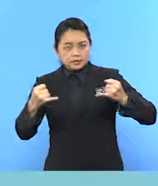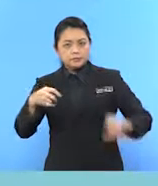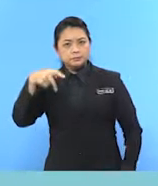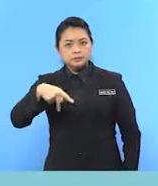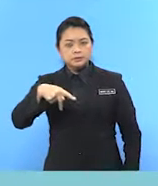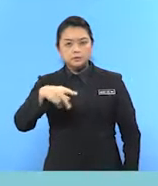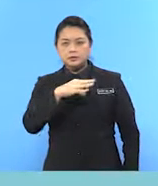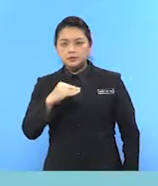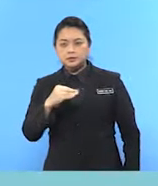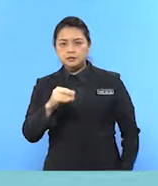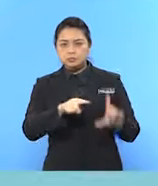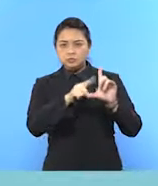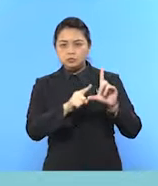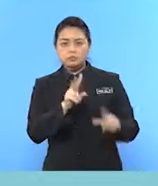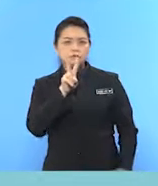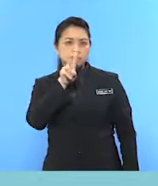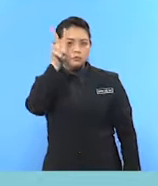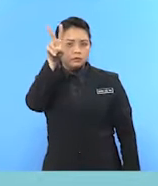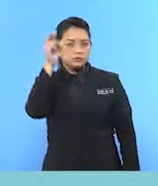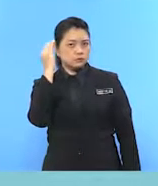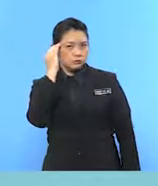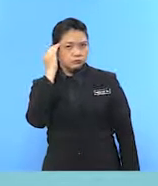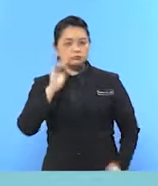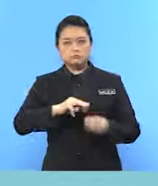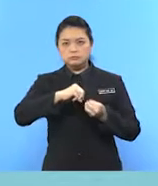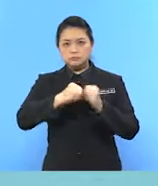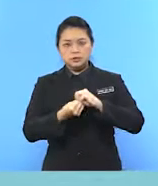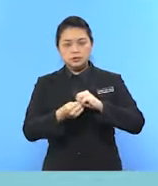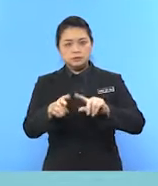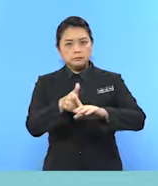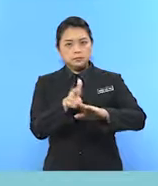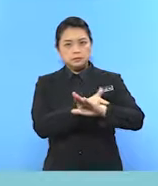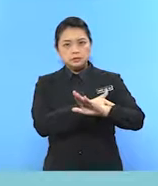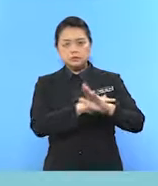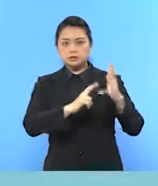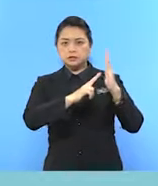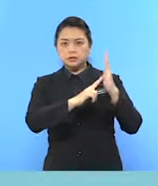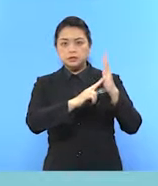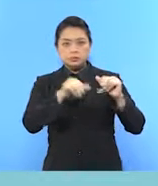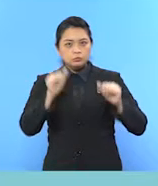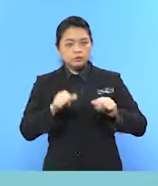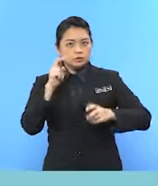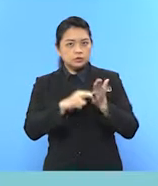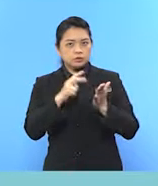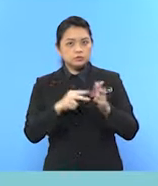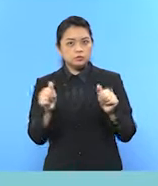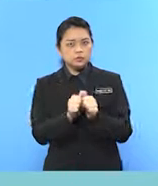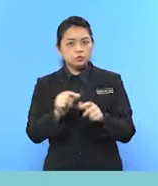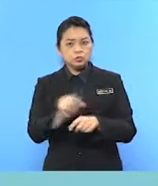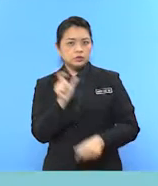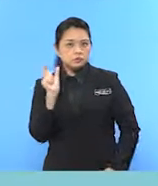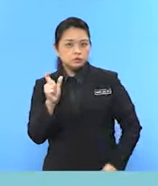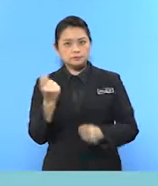dan sudut dongak diketahui, maka panjang tangga boleh dihitung dengan menggunakan